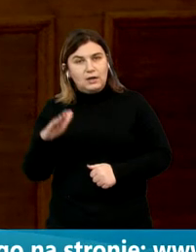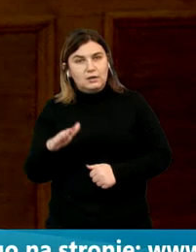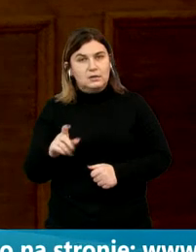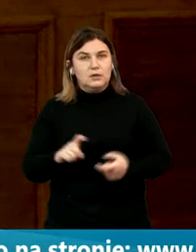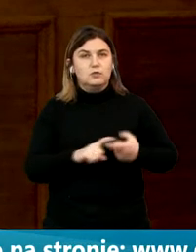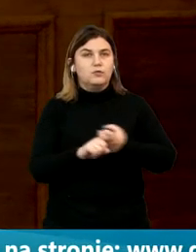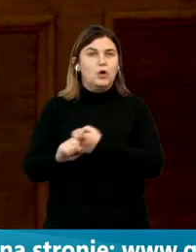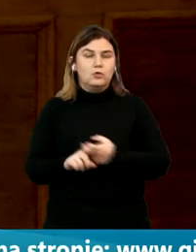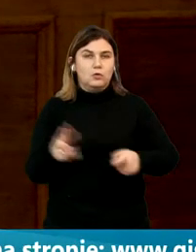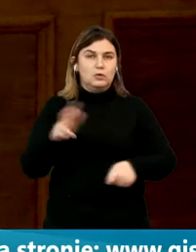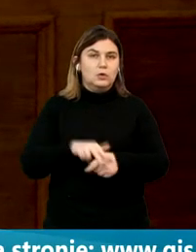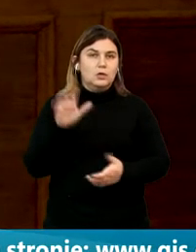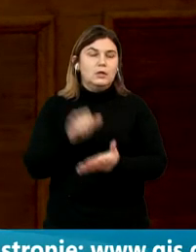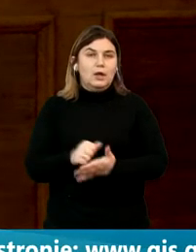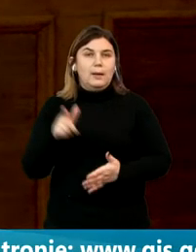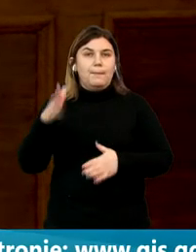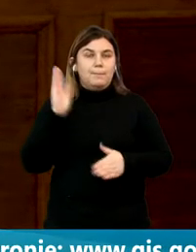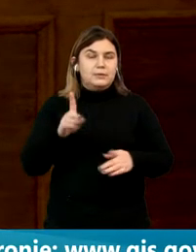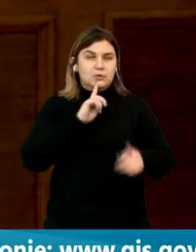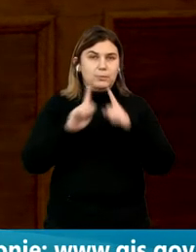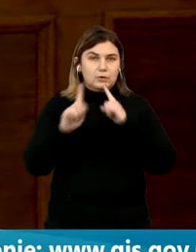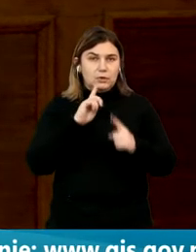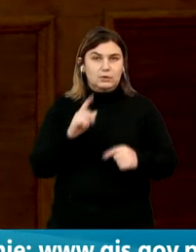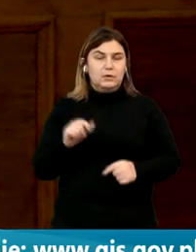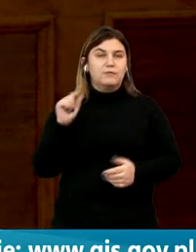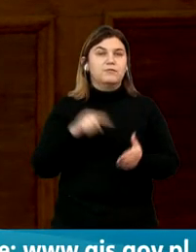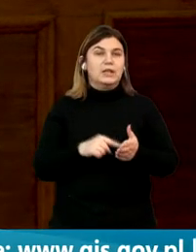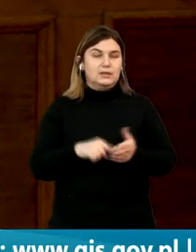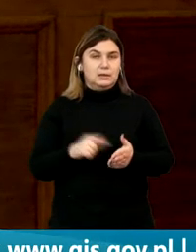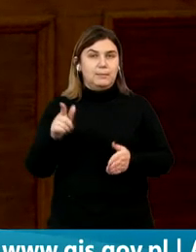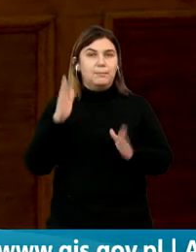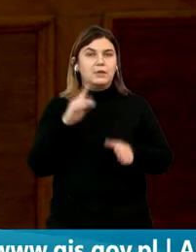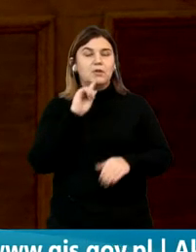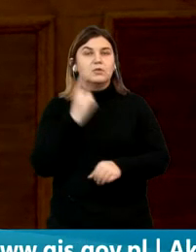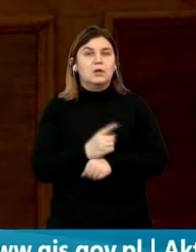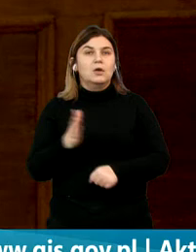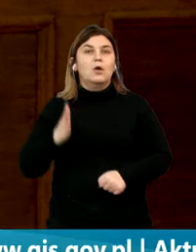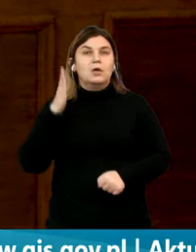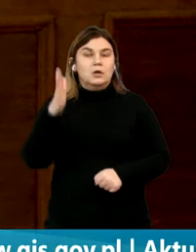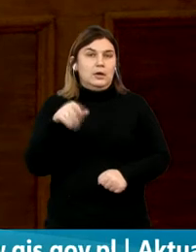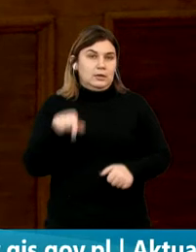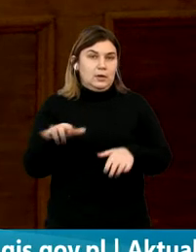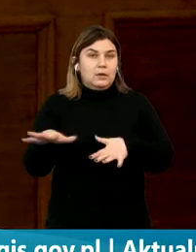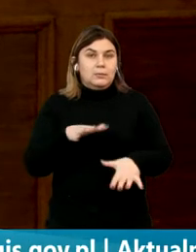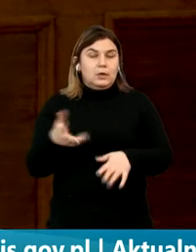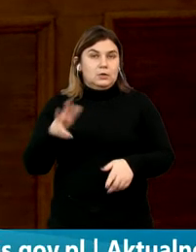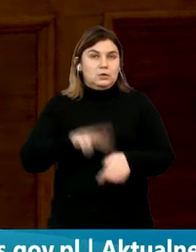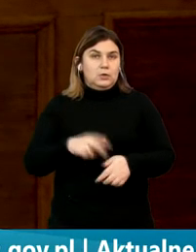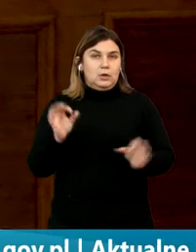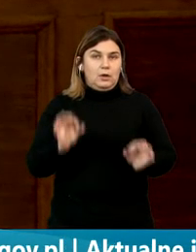związku, który się tym zajmuje, więc będziemy o tym rozmawiali i pewnie wtedy będziemy też decydowali o przyszłości tego miejsca, w którym znajduje się